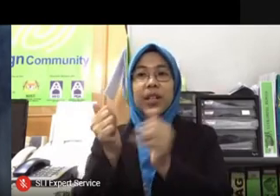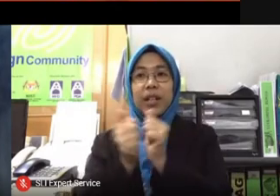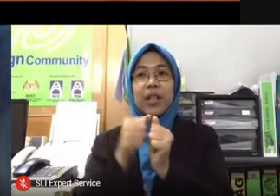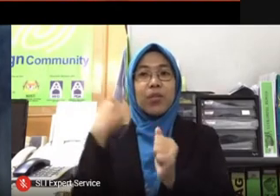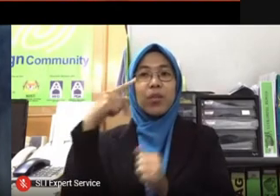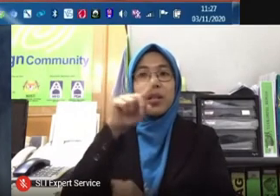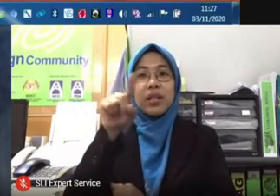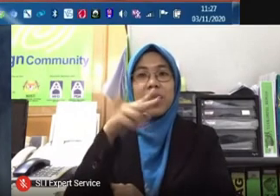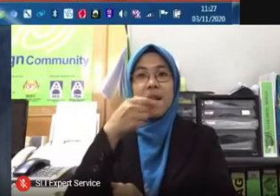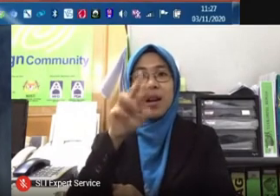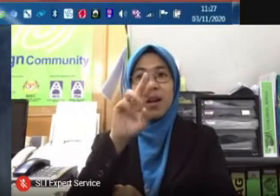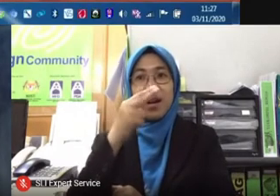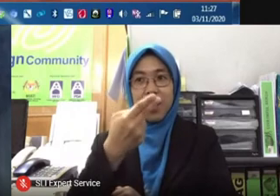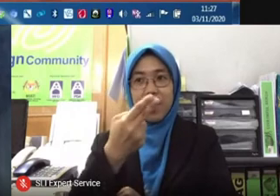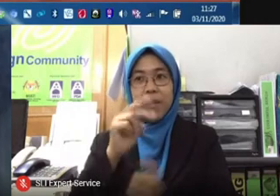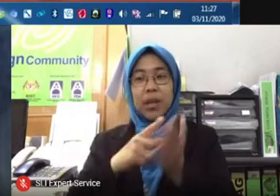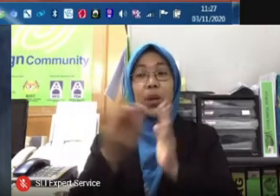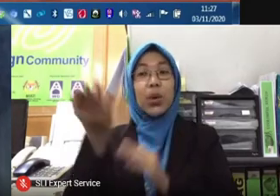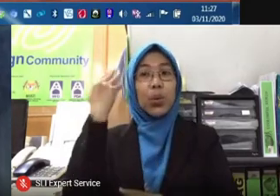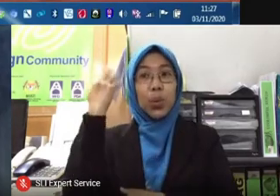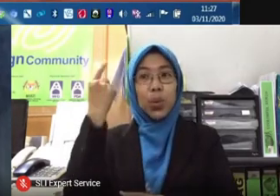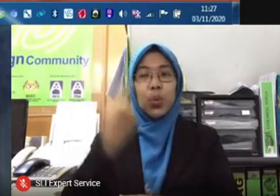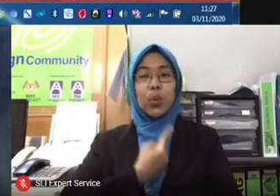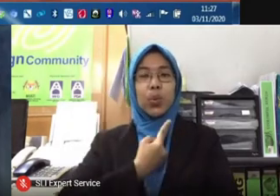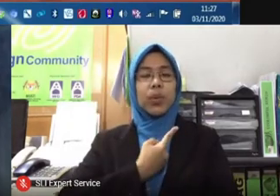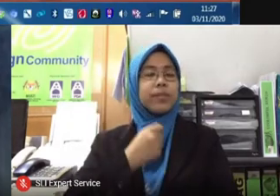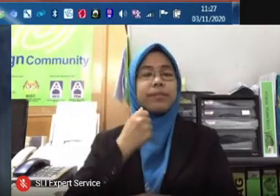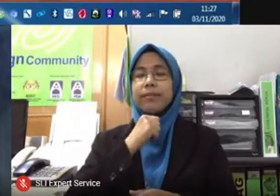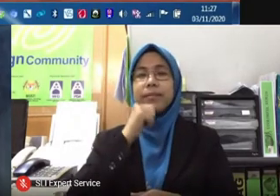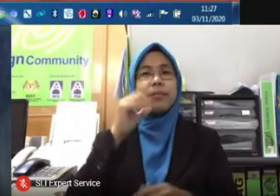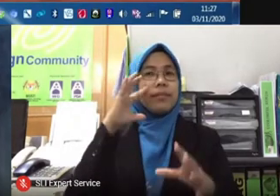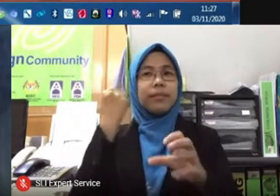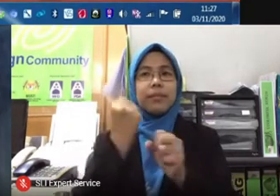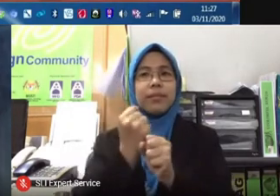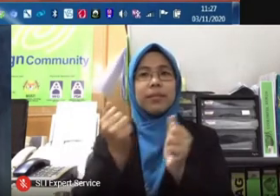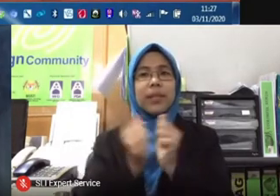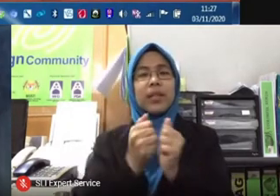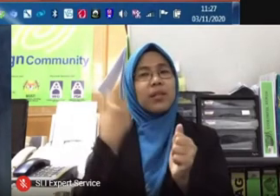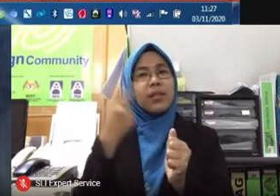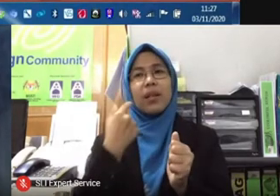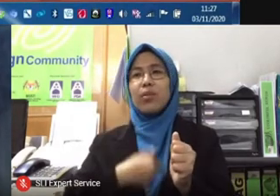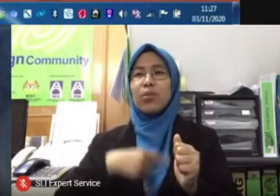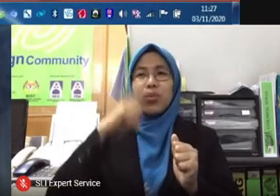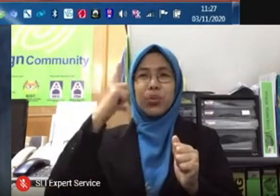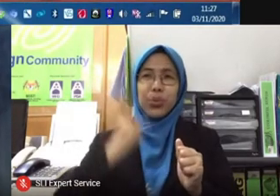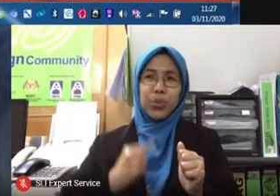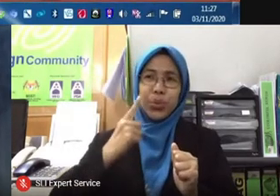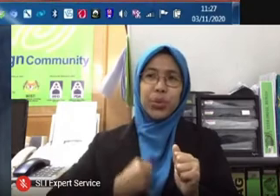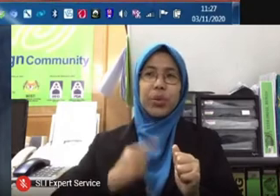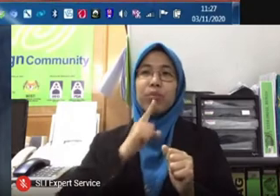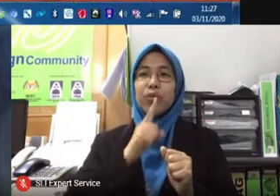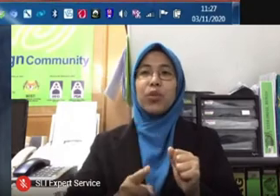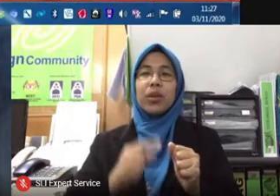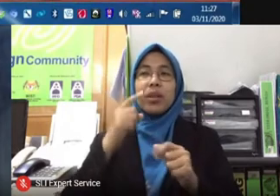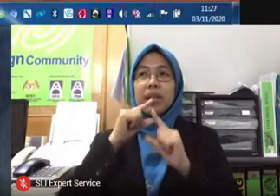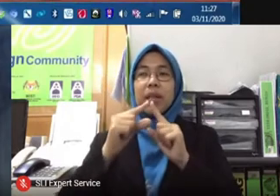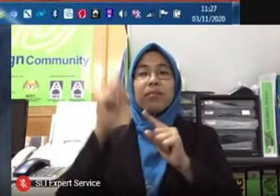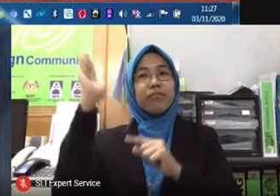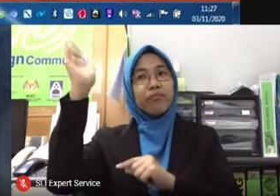Zahra. Dia dulu, beliau seorang yang tidak yakin dengan diri, ada sikap merendah diri yang melampau. Betul lah kata penceramah,